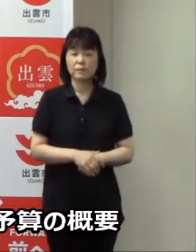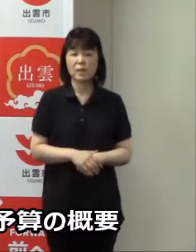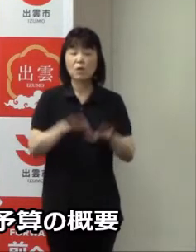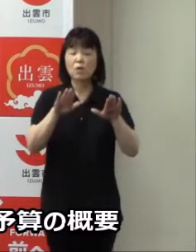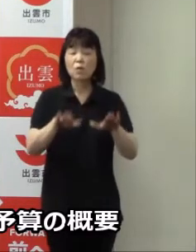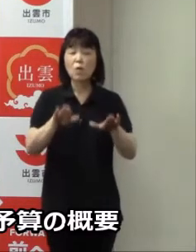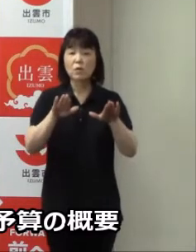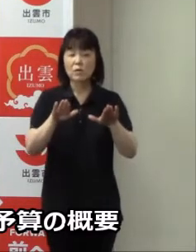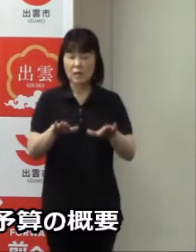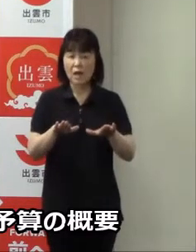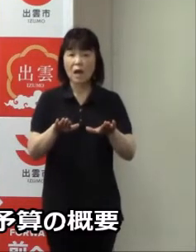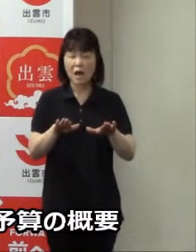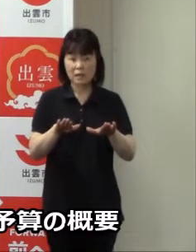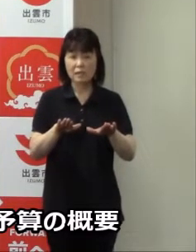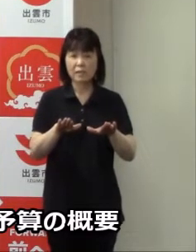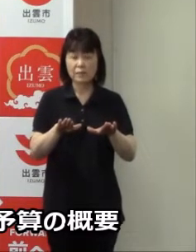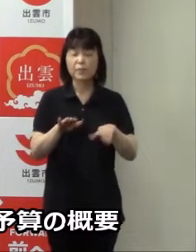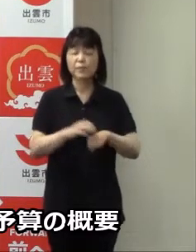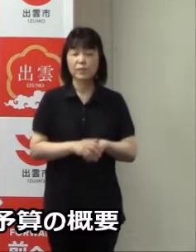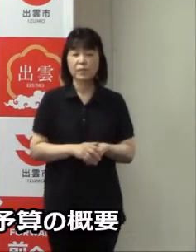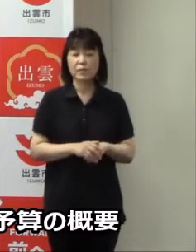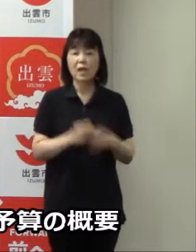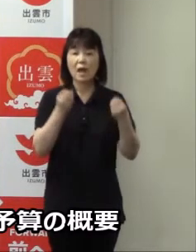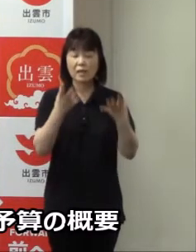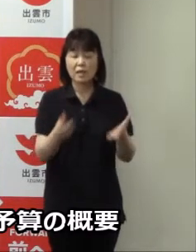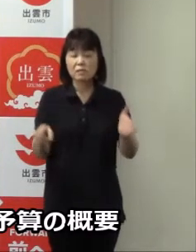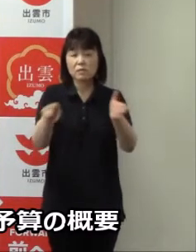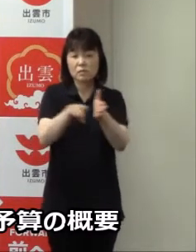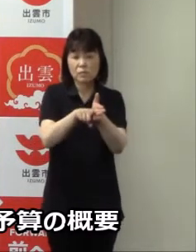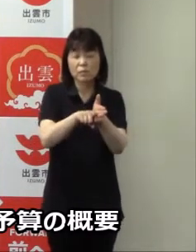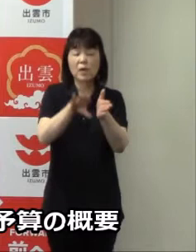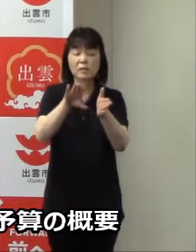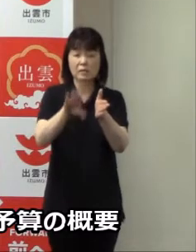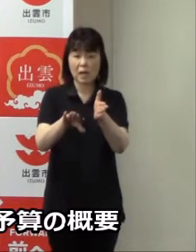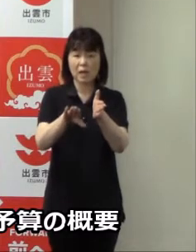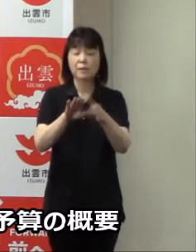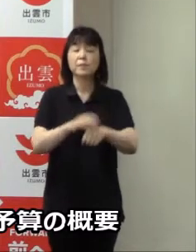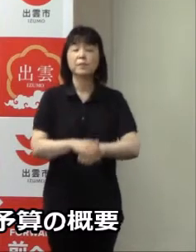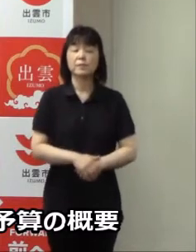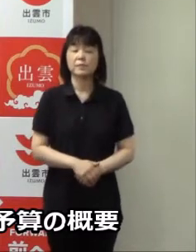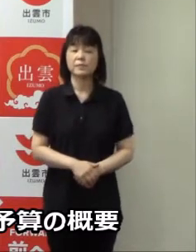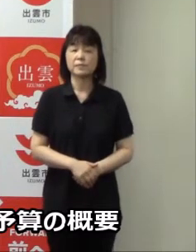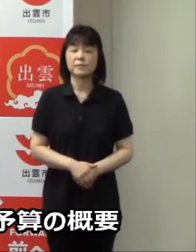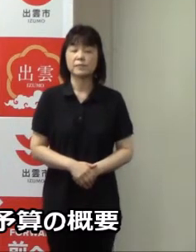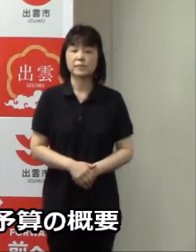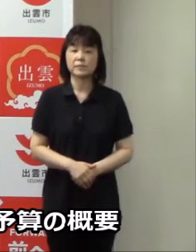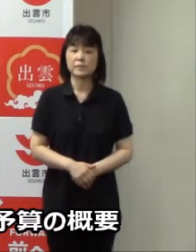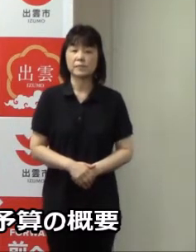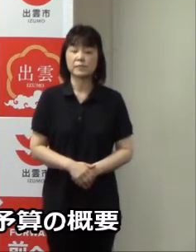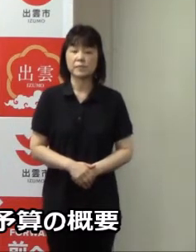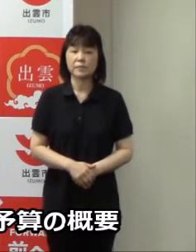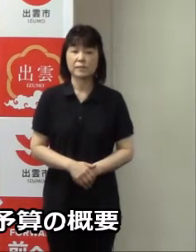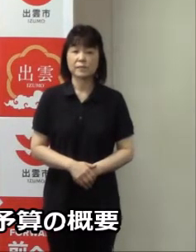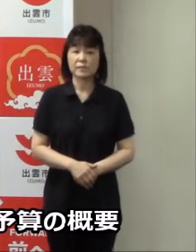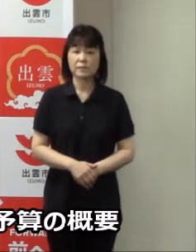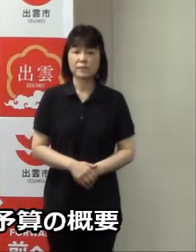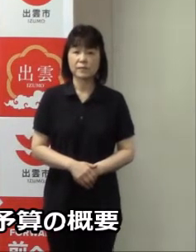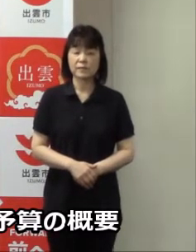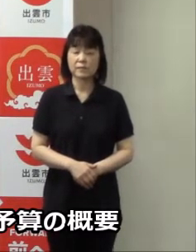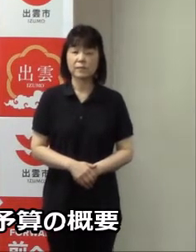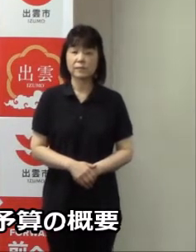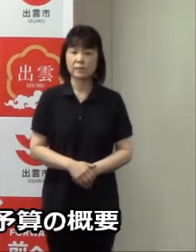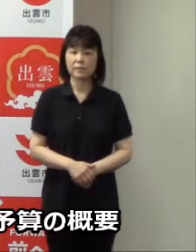上させて、しましたので、差し引き残高、0円となったところであります。そ